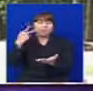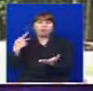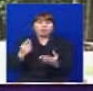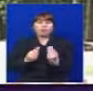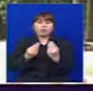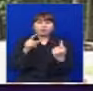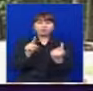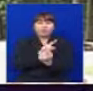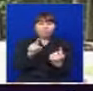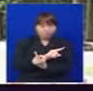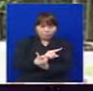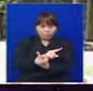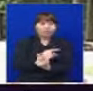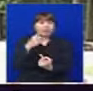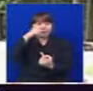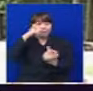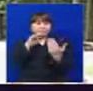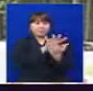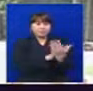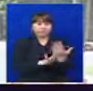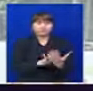ชน์ต่อสังคมและประเทศชาติ